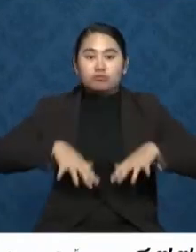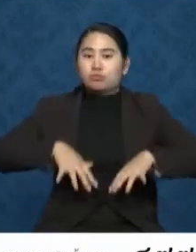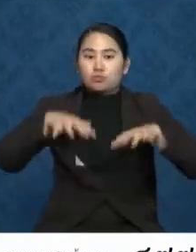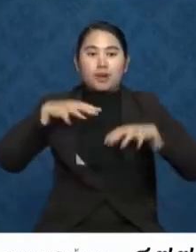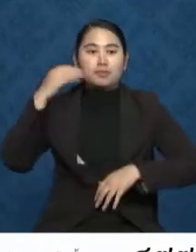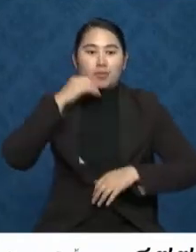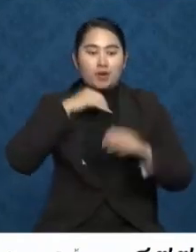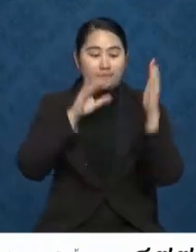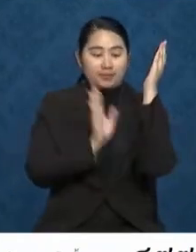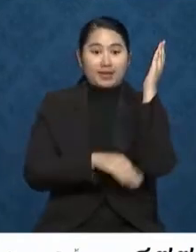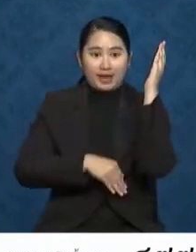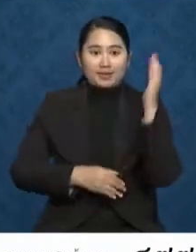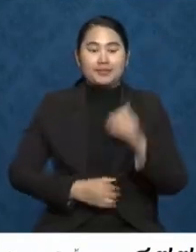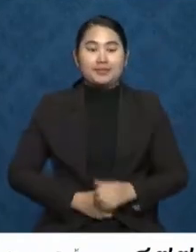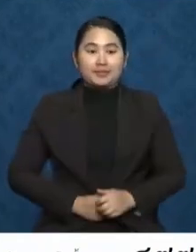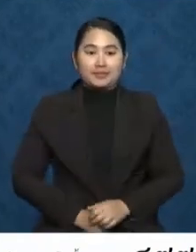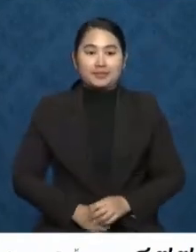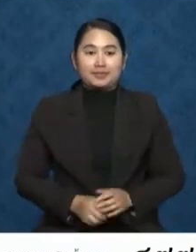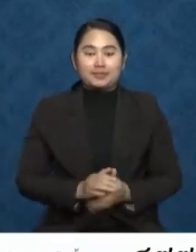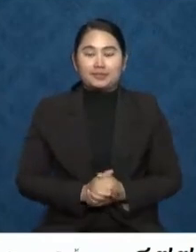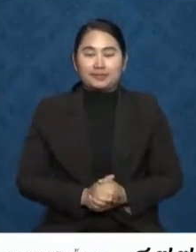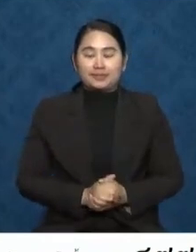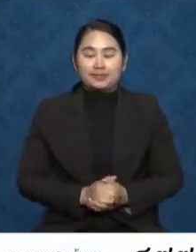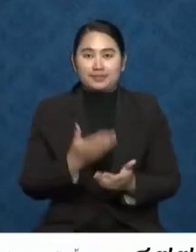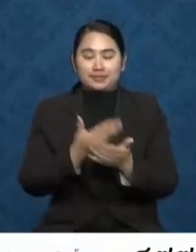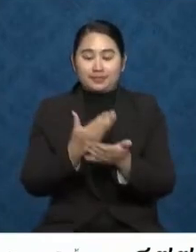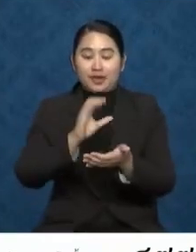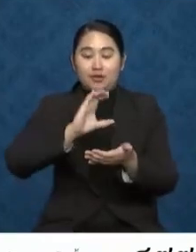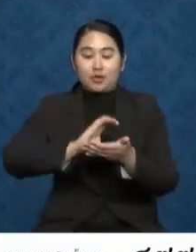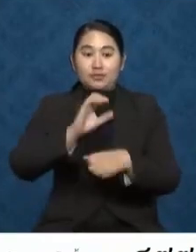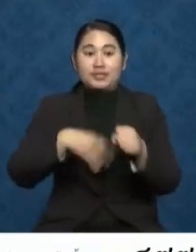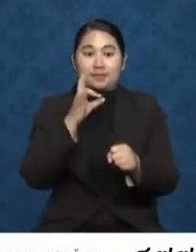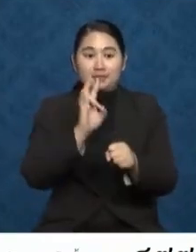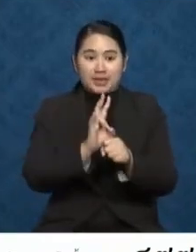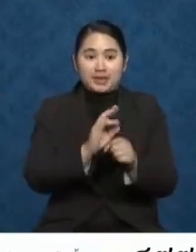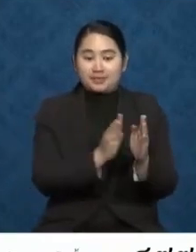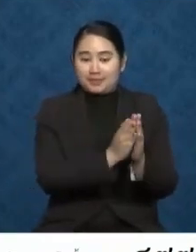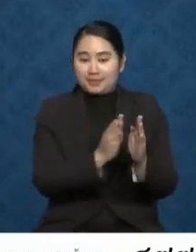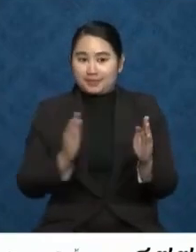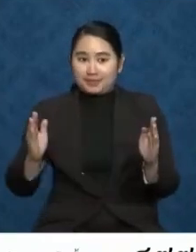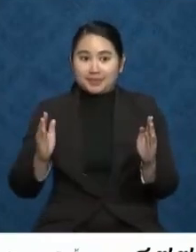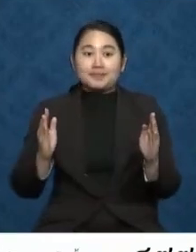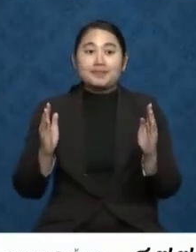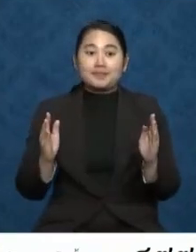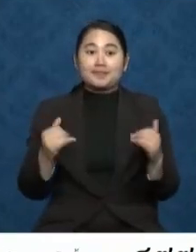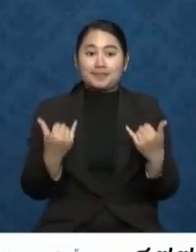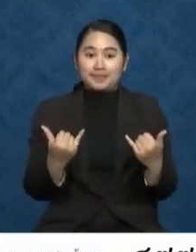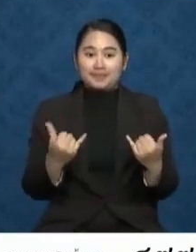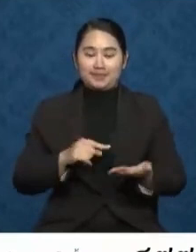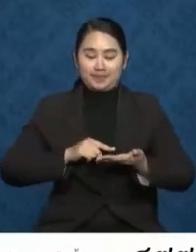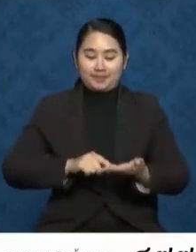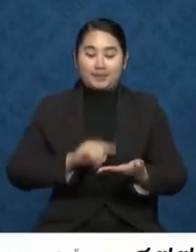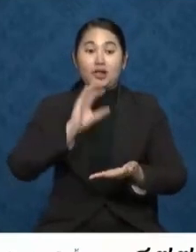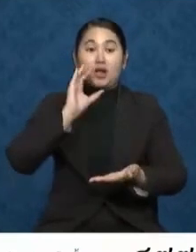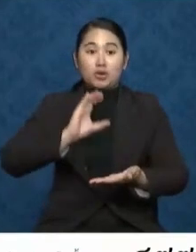ากในจังหวัดชายแดนภาคใต้ท่านประธานครับถ้านับรวมวงงบประมาณในห่วง7ปีตั้งแต่ปี62จนถึงปัจจุบันนี้ปี67ที่เสนอขอไ